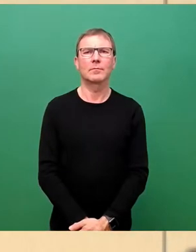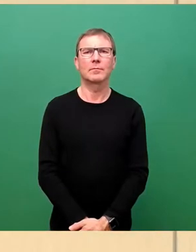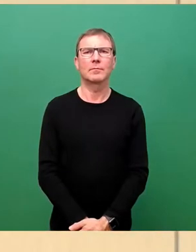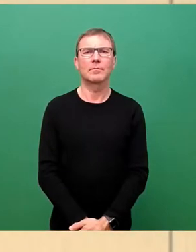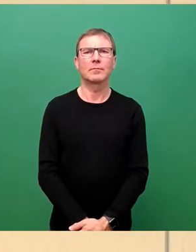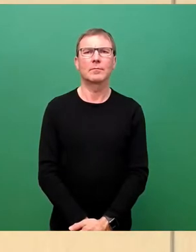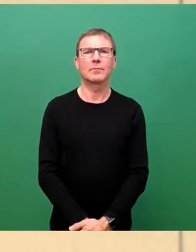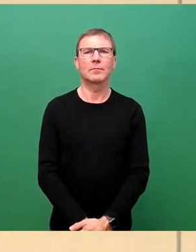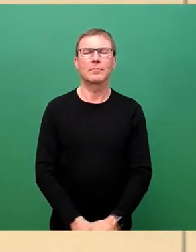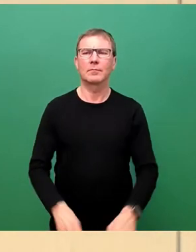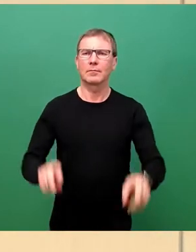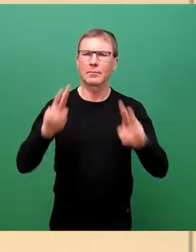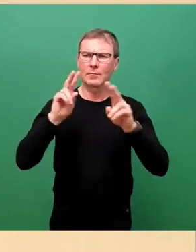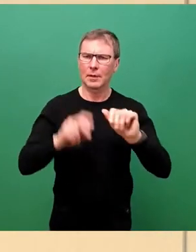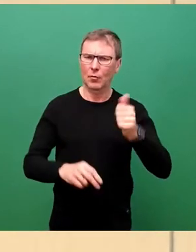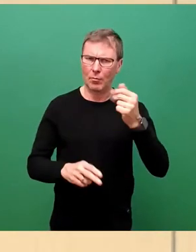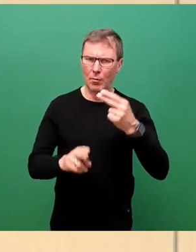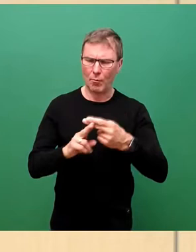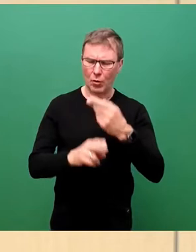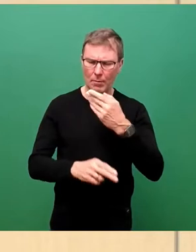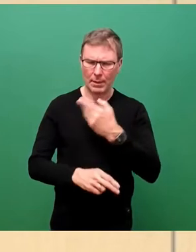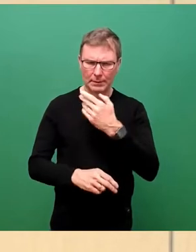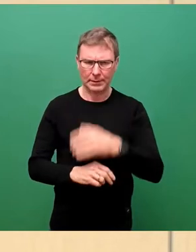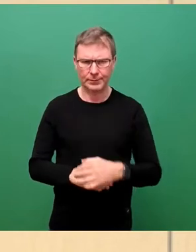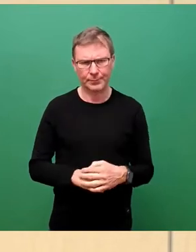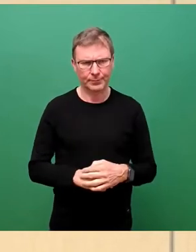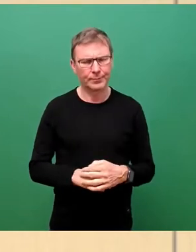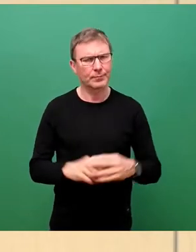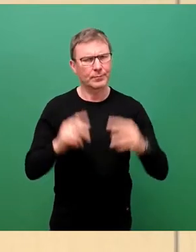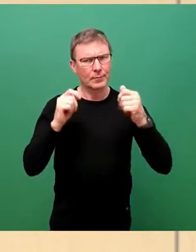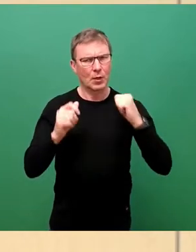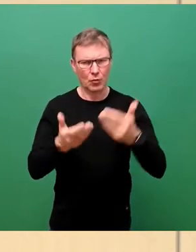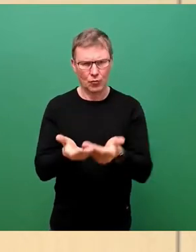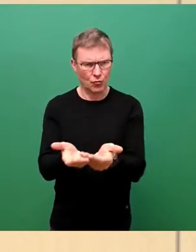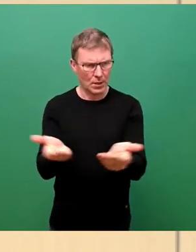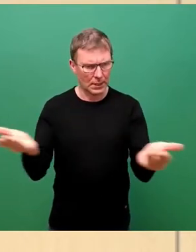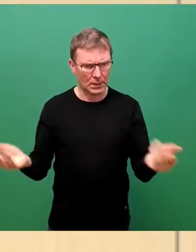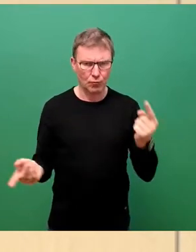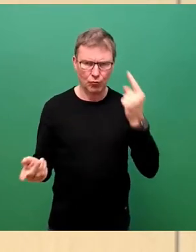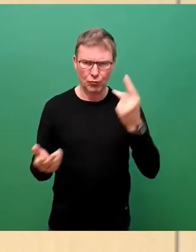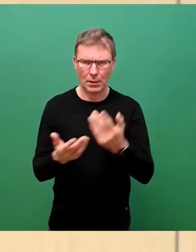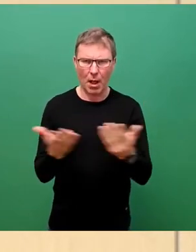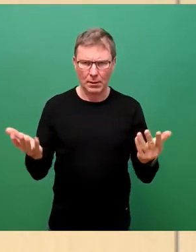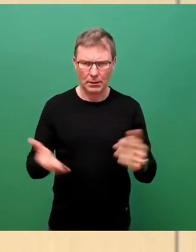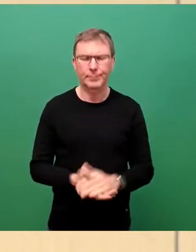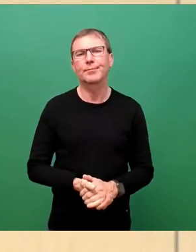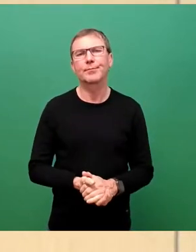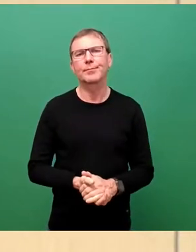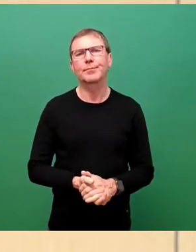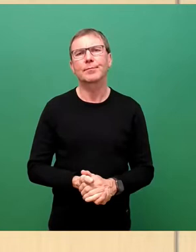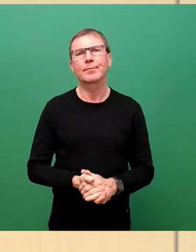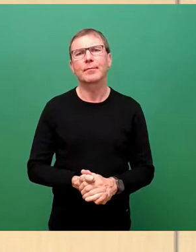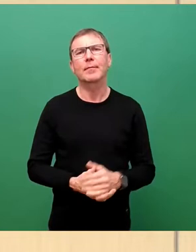Sehr geehrter Herr Oberbürgermeister, sehr geehrte Kolleginnen und Kollegen im Stadtrat, ich bedanke